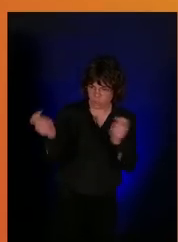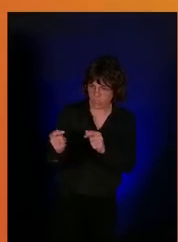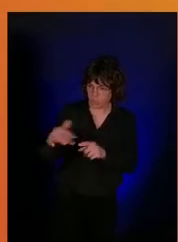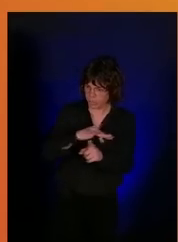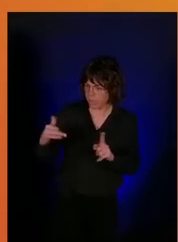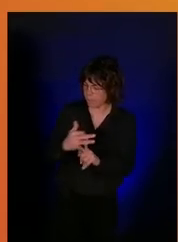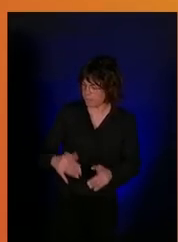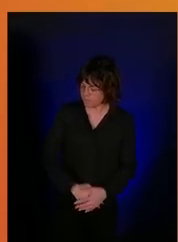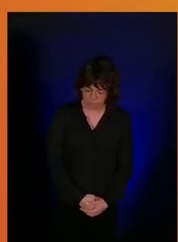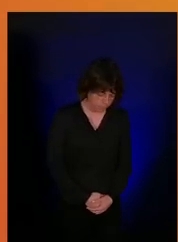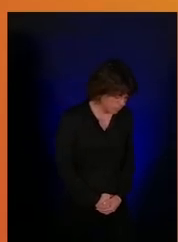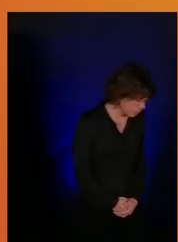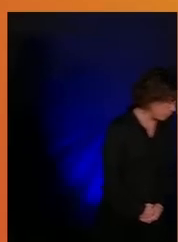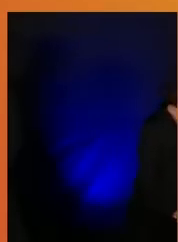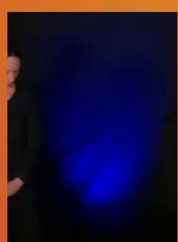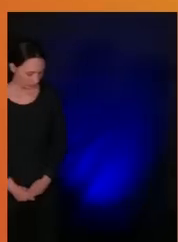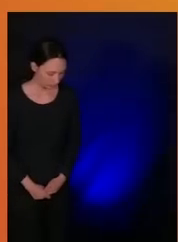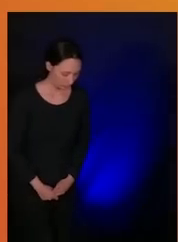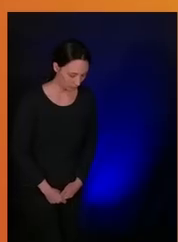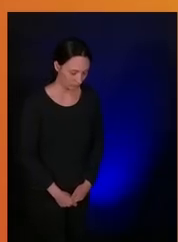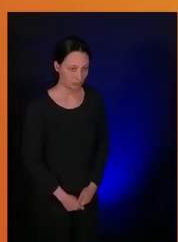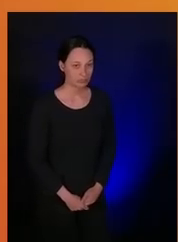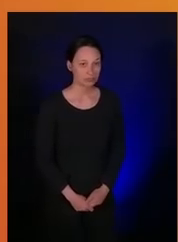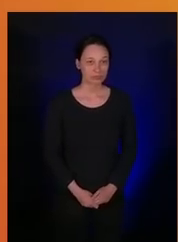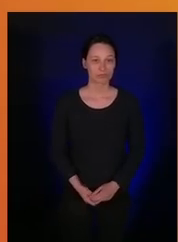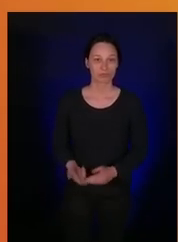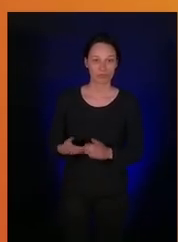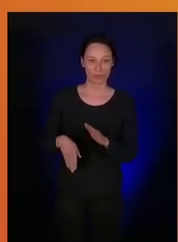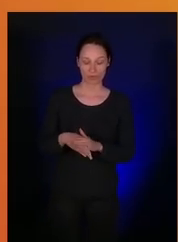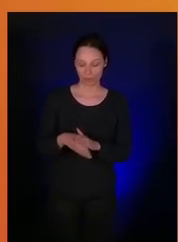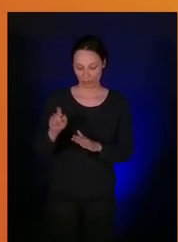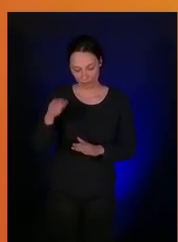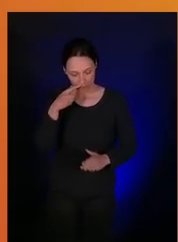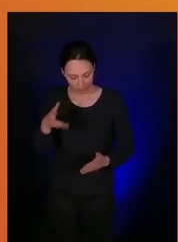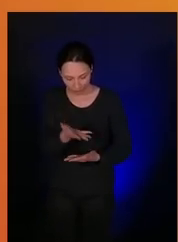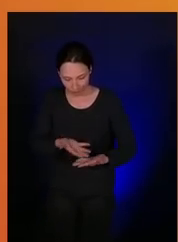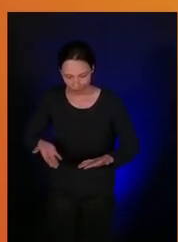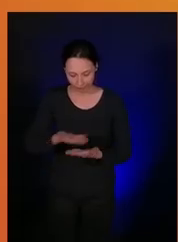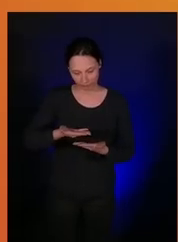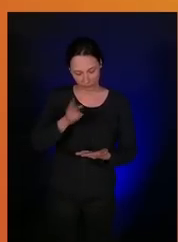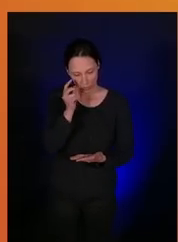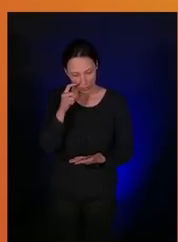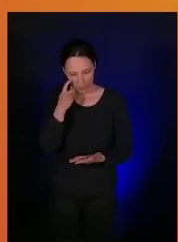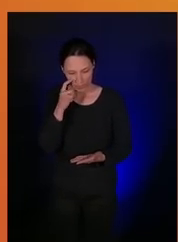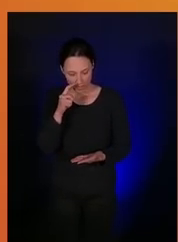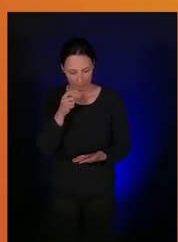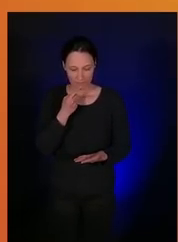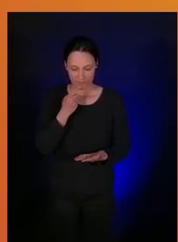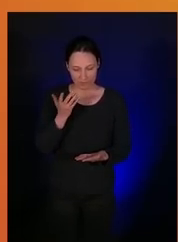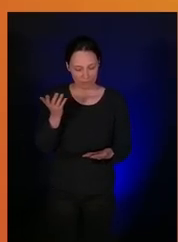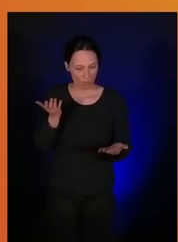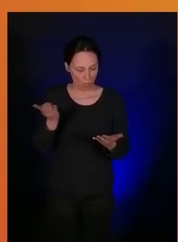société. Partant avec lucidité de la réalité observée, il s'agit en contrepoint de revenir sur la